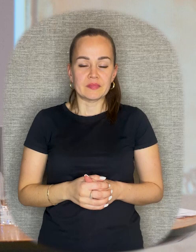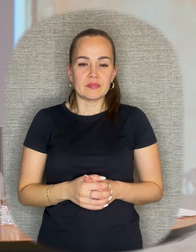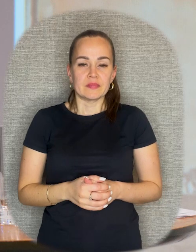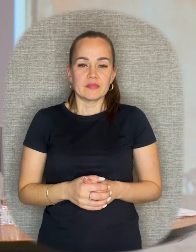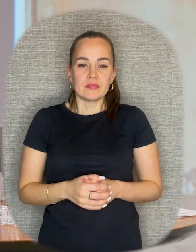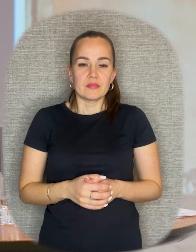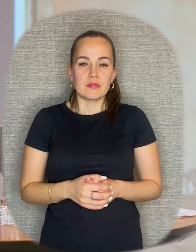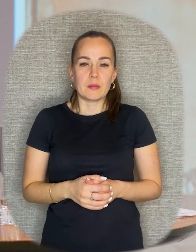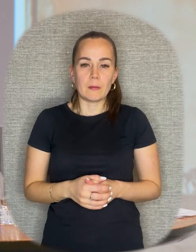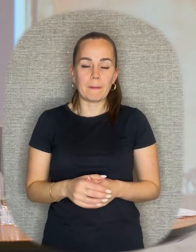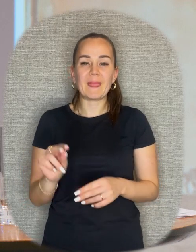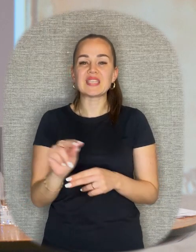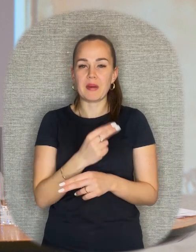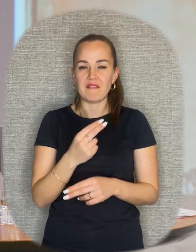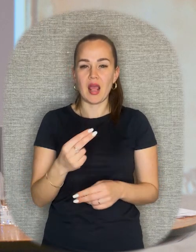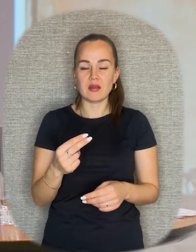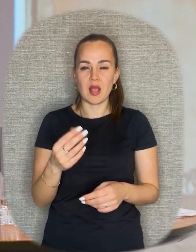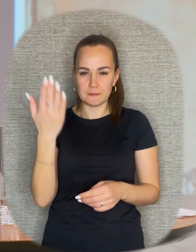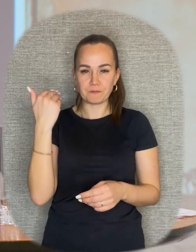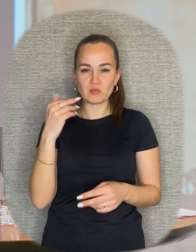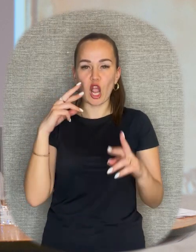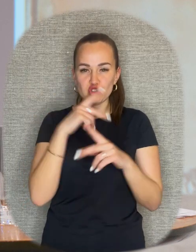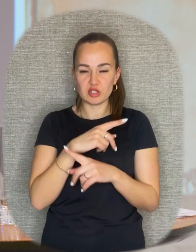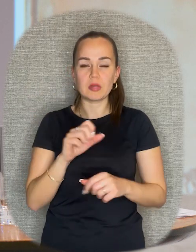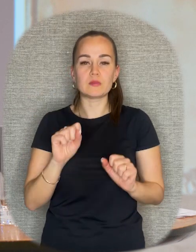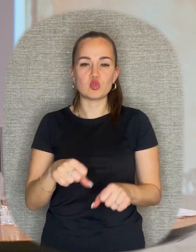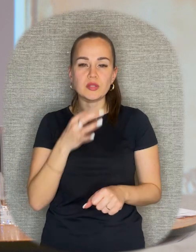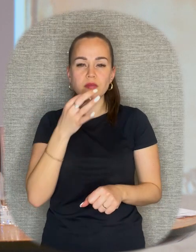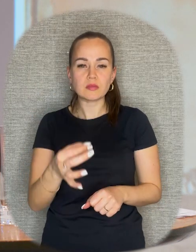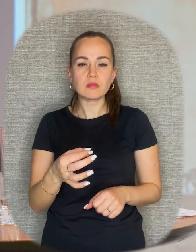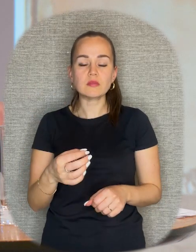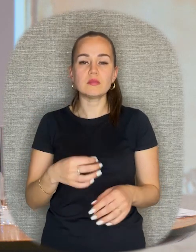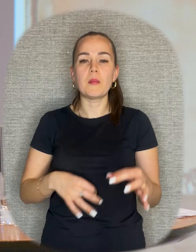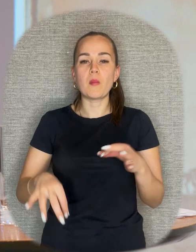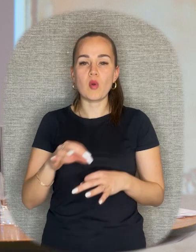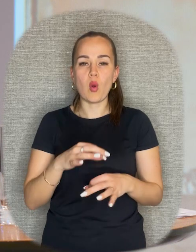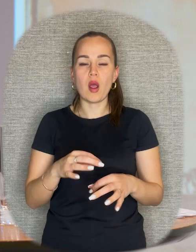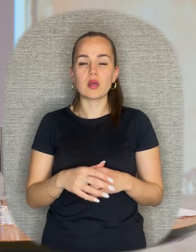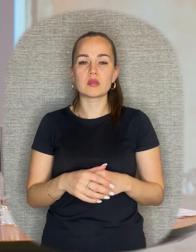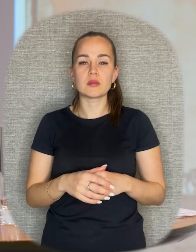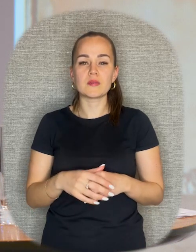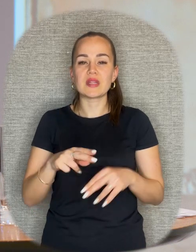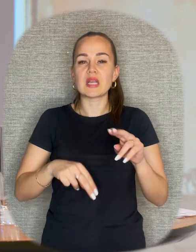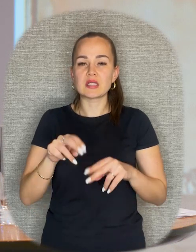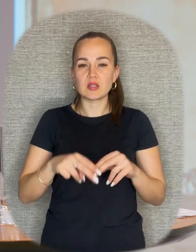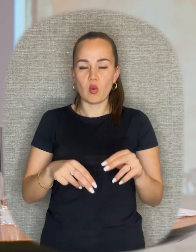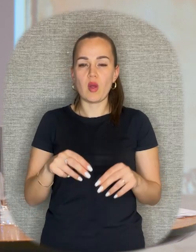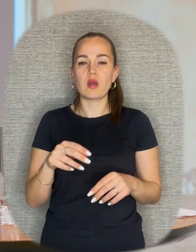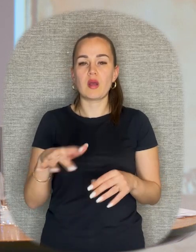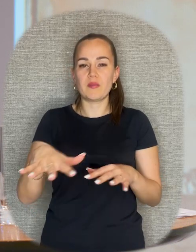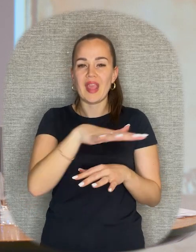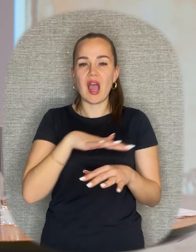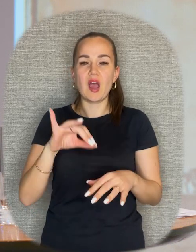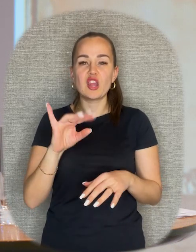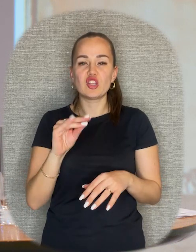исправления исторических градостроительных ошибок можно можно назвать проекты расчистки от позднейший застройки